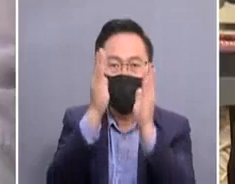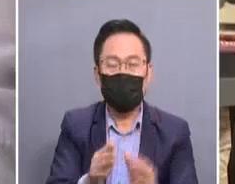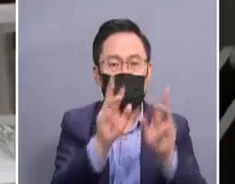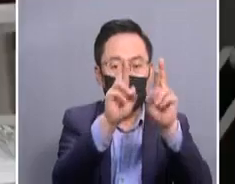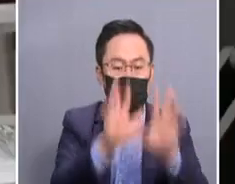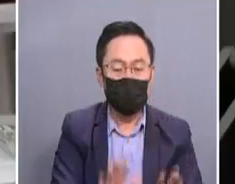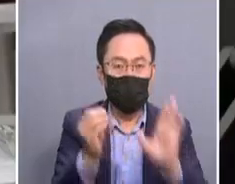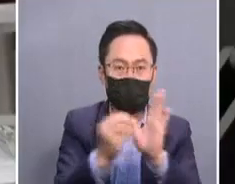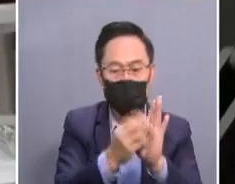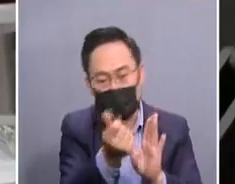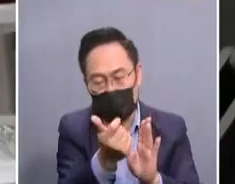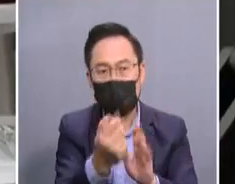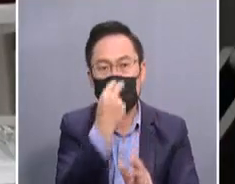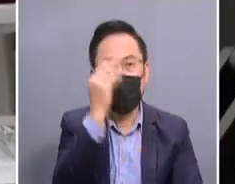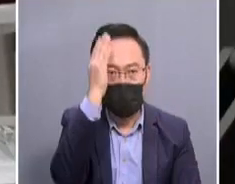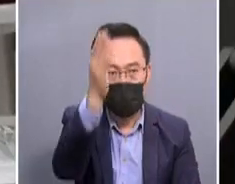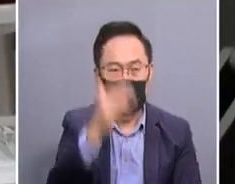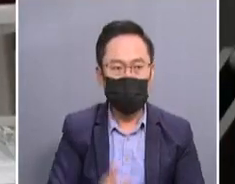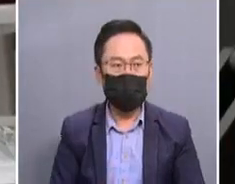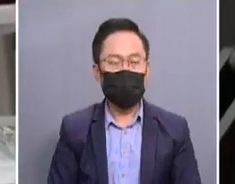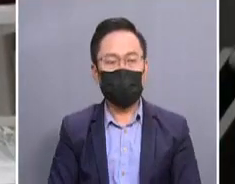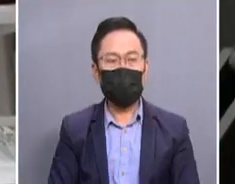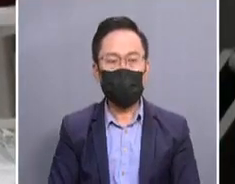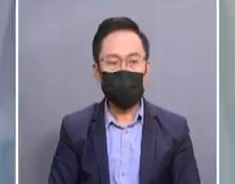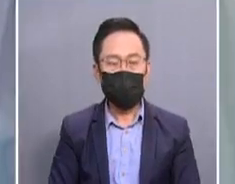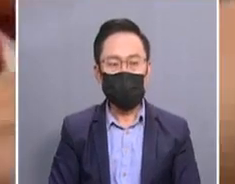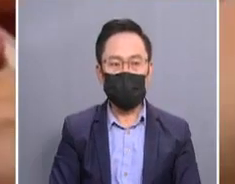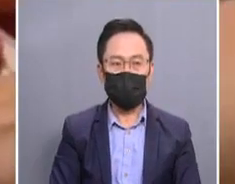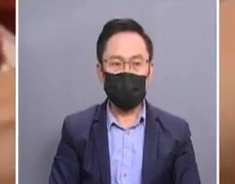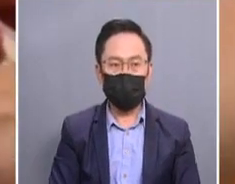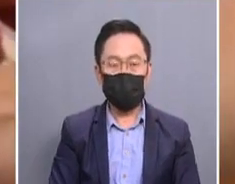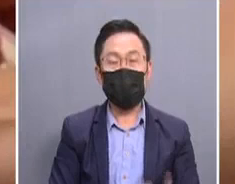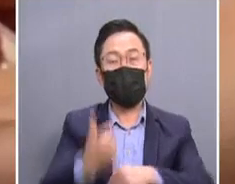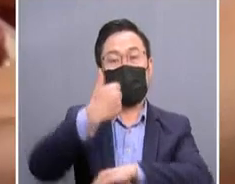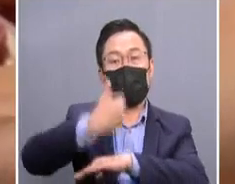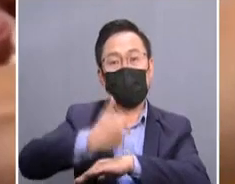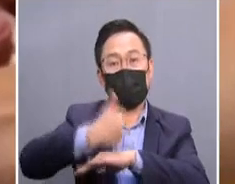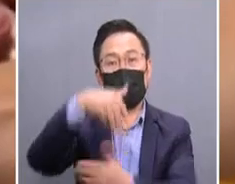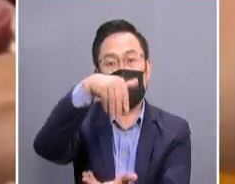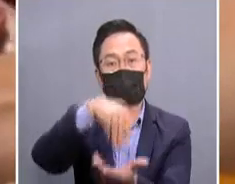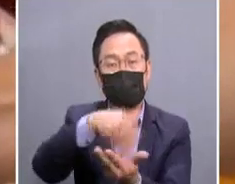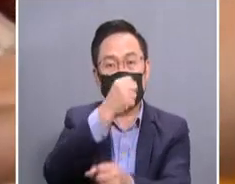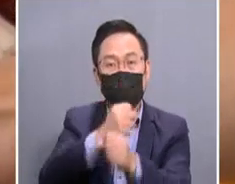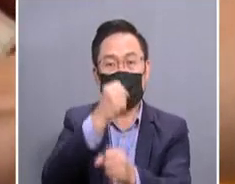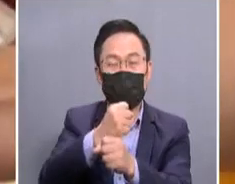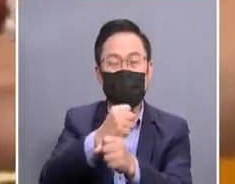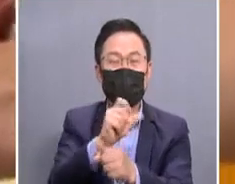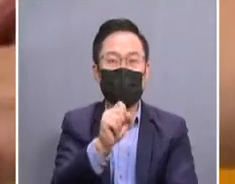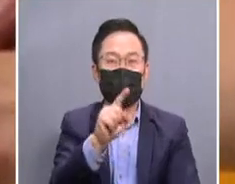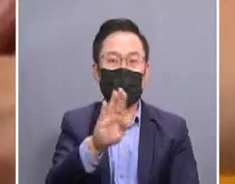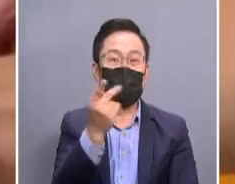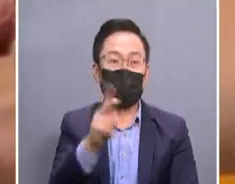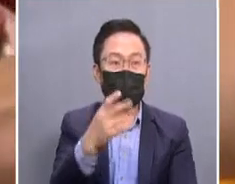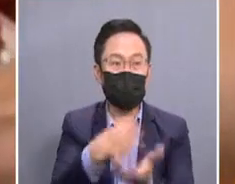ระบบของกทม.ก่อนดีไปฟังเสียงเลขาสมช.ค่ะ วัคซีนยังไม่มาครับเพียงแต่ว่าอาจจะต้องกทม.อ